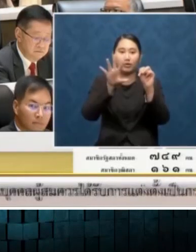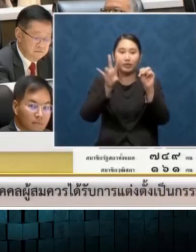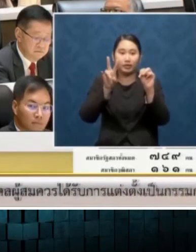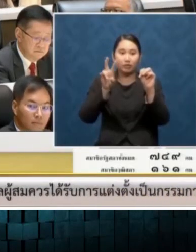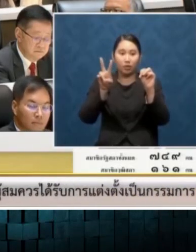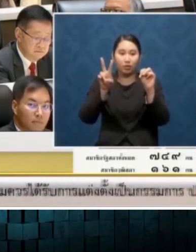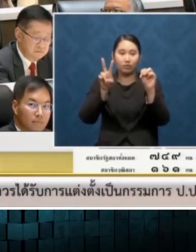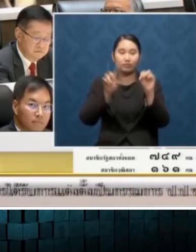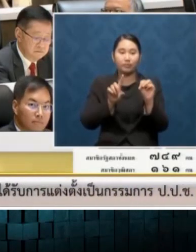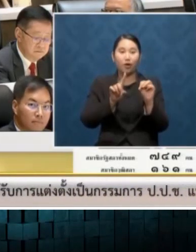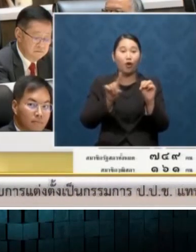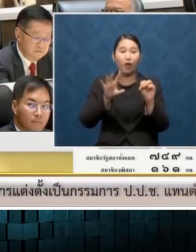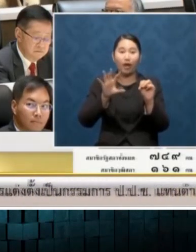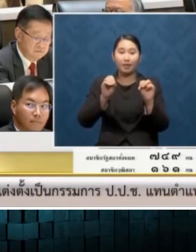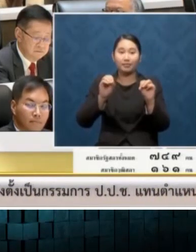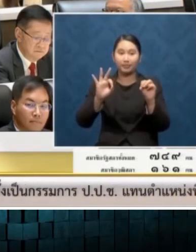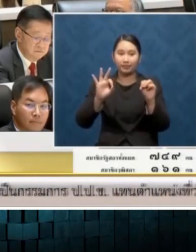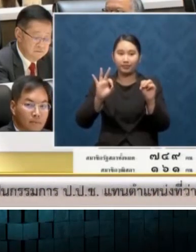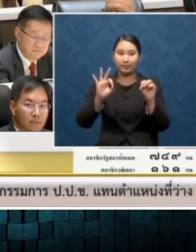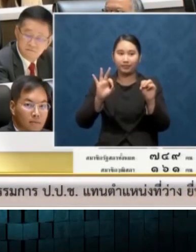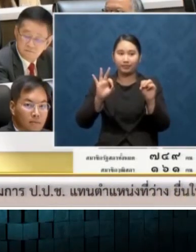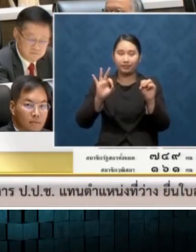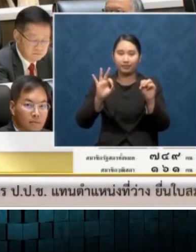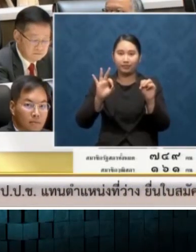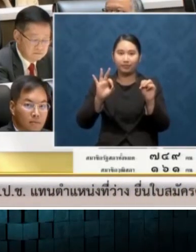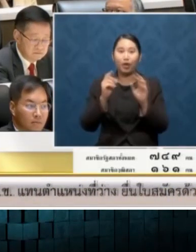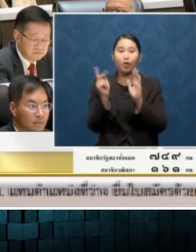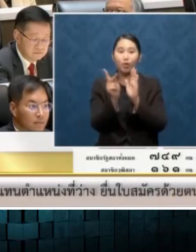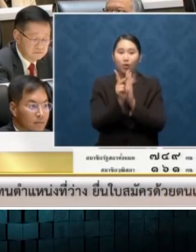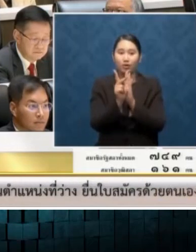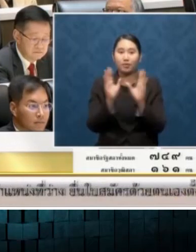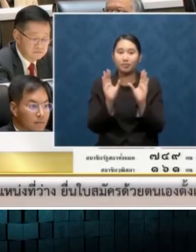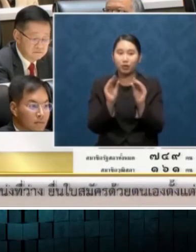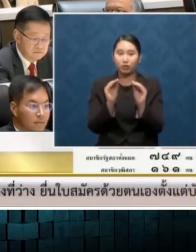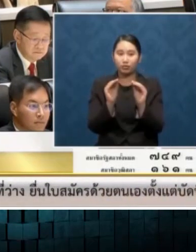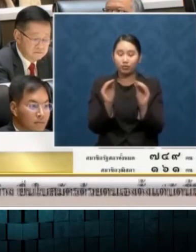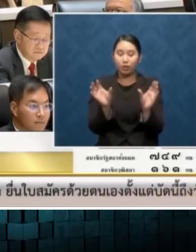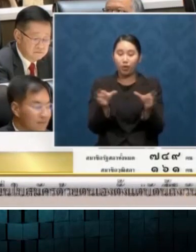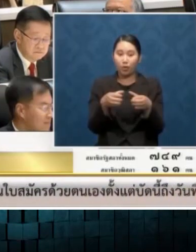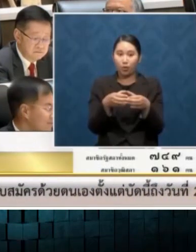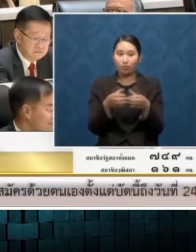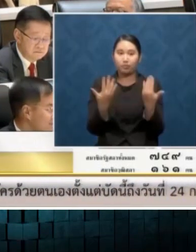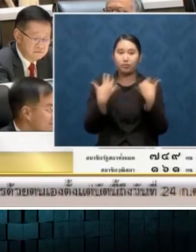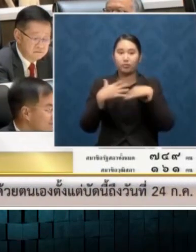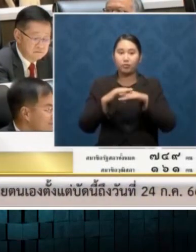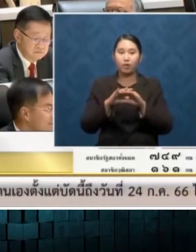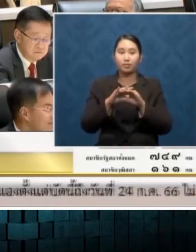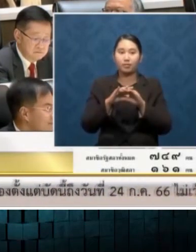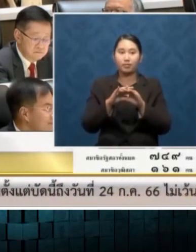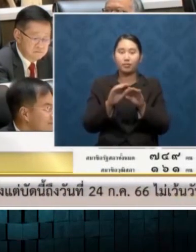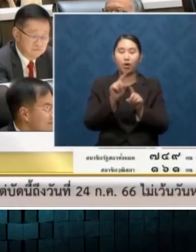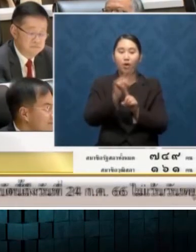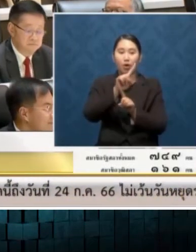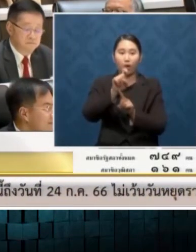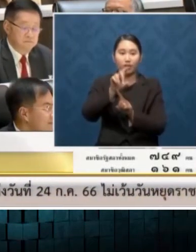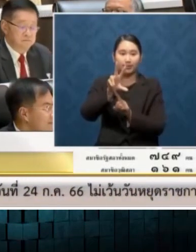ประธานวันนอนะครับเปิดโอกาสให้คุณหมอชนน่านเสนอชื่อเรียบร้อยก็เปิดโอกาสต่อให้